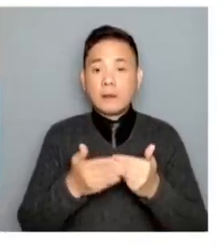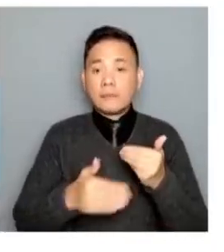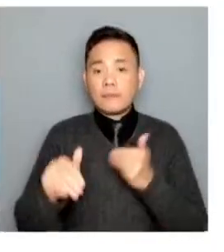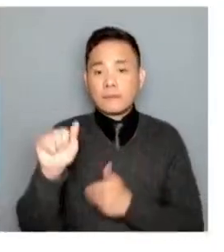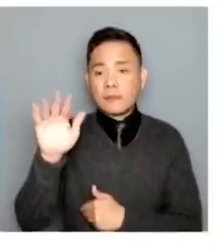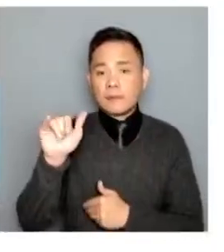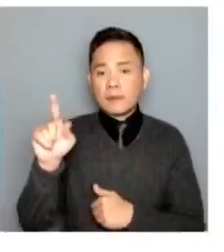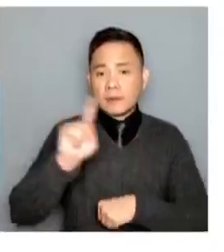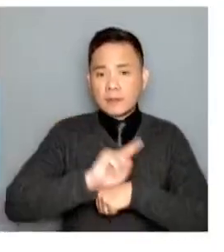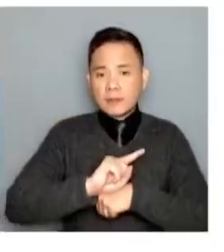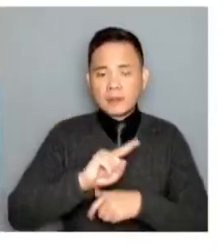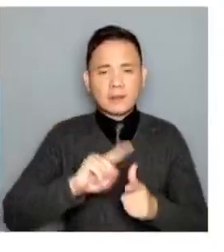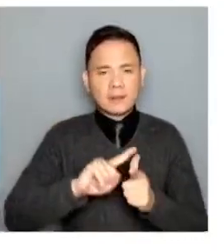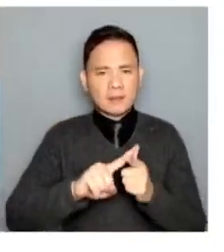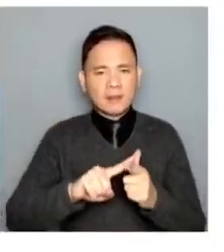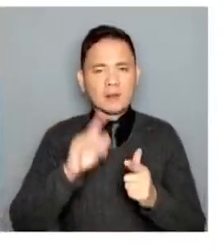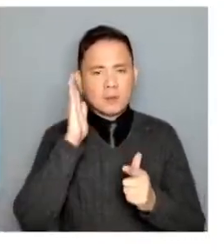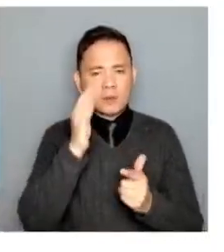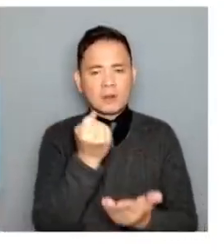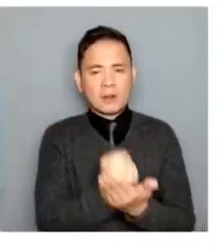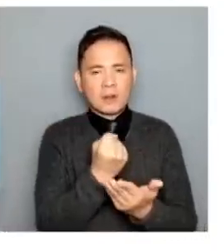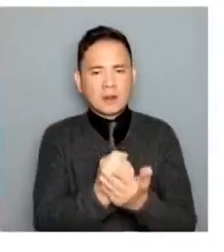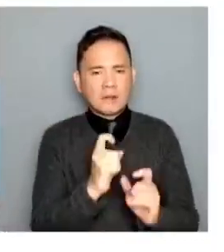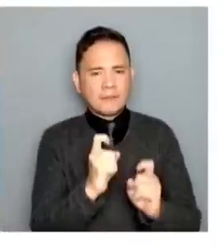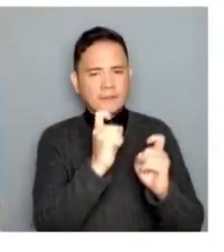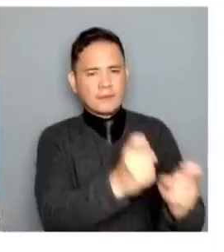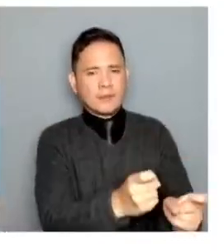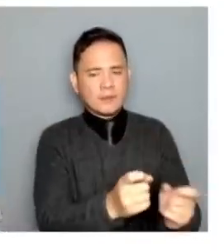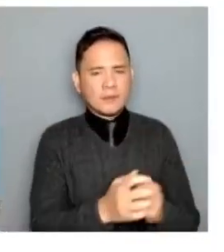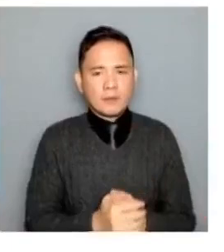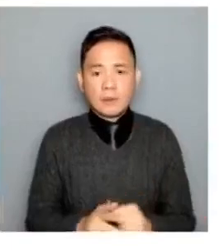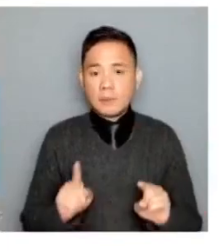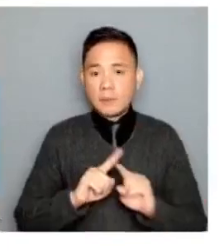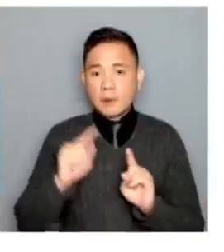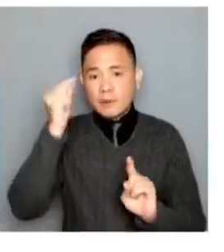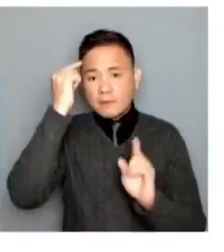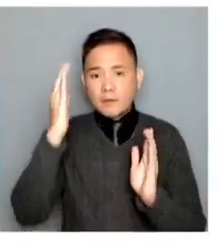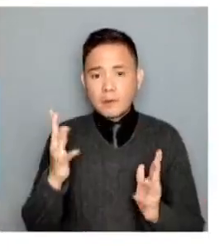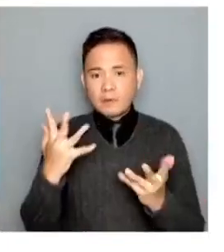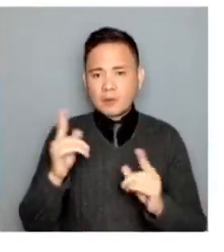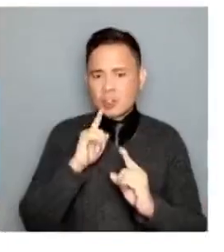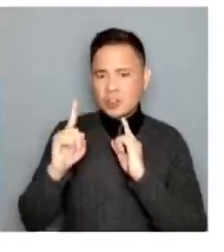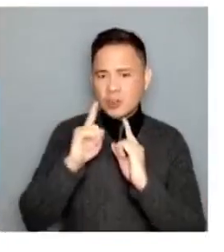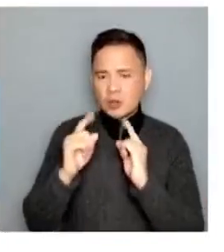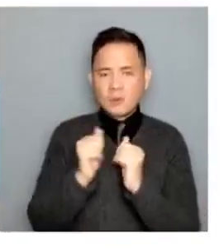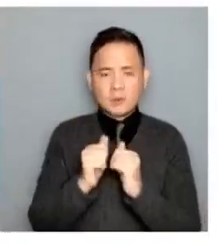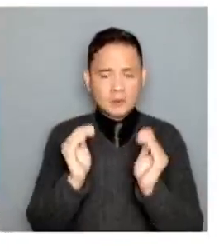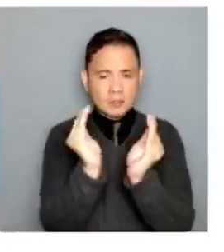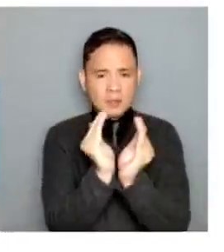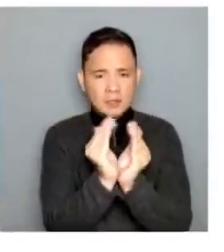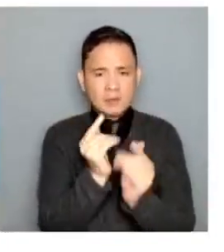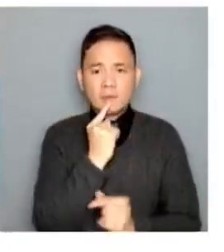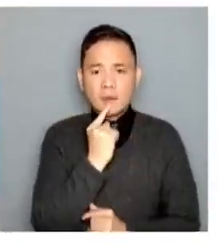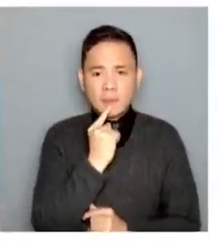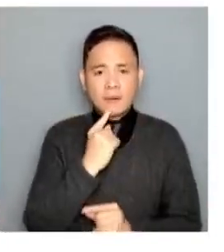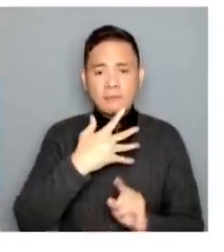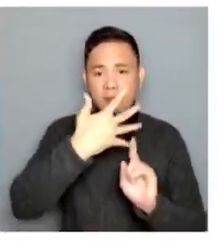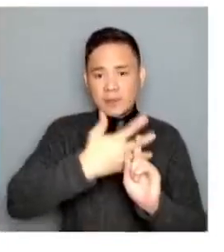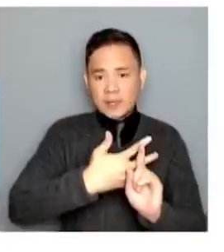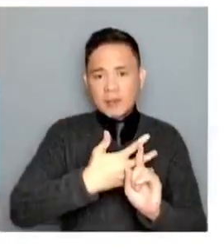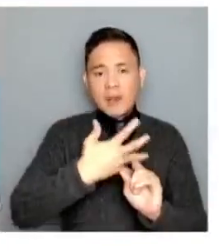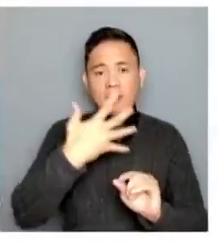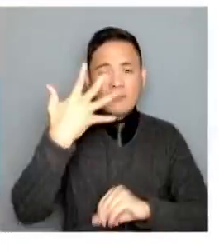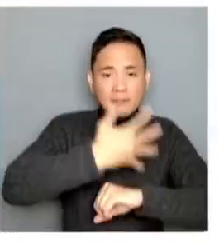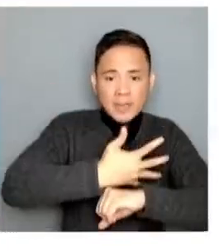pa lang po sila magsasalary. Pero sabi nga po ng ating gobernador, nakausap niya ang DSWD, na dapat every 5 days pasweldohin